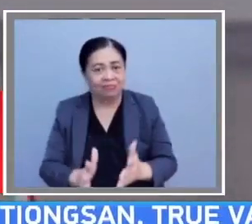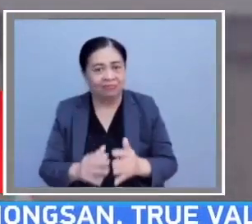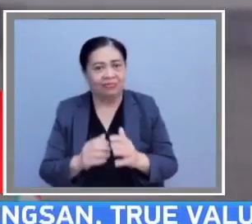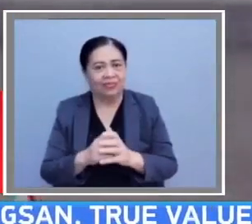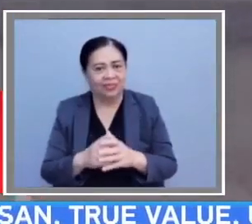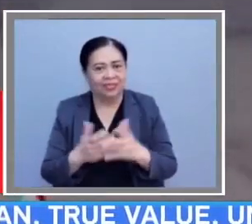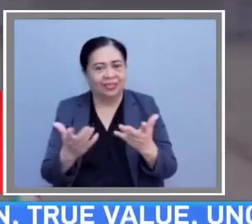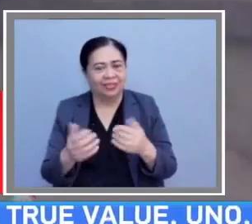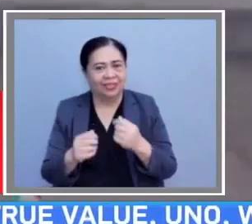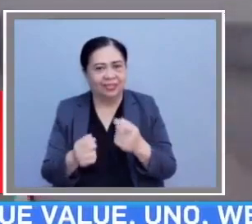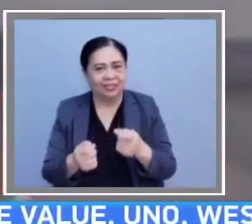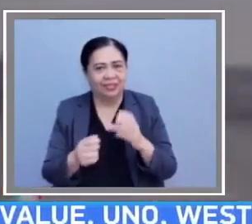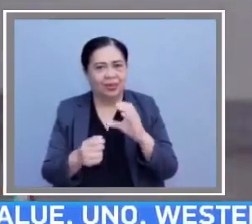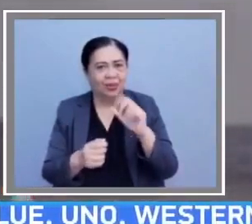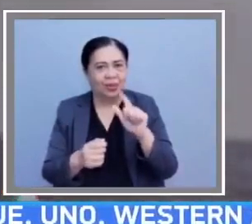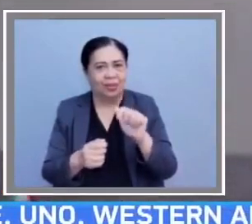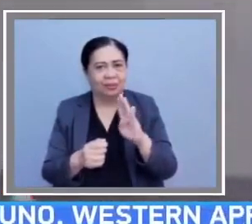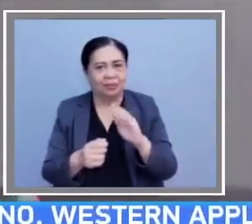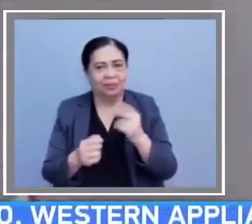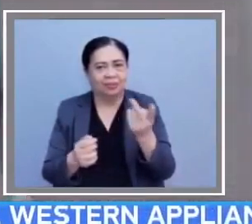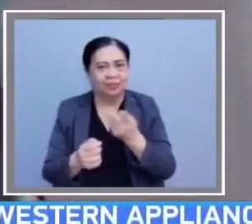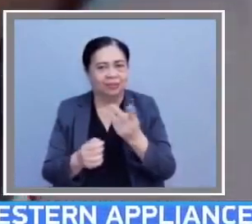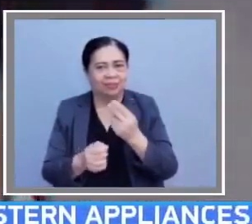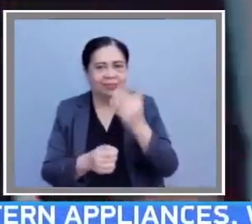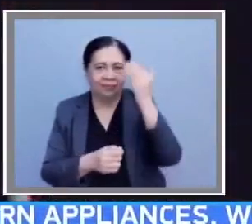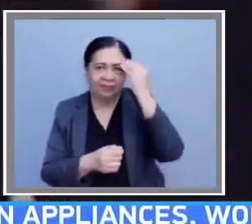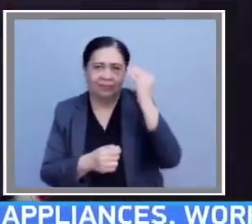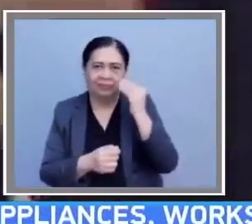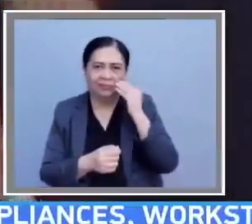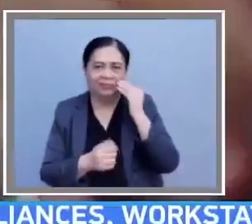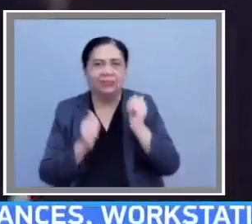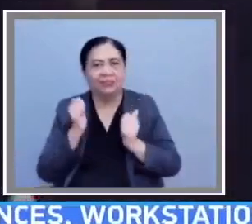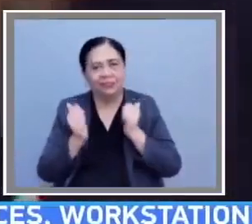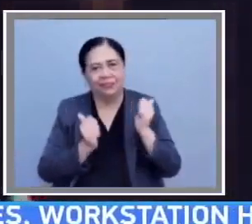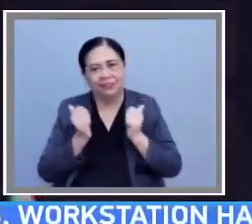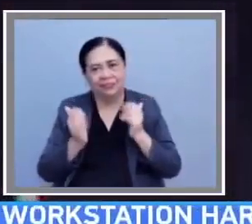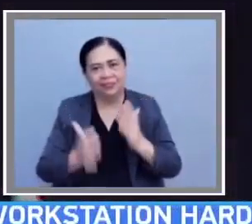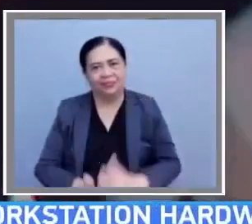dance collab ng dalawang K-superstars.